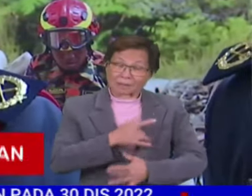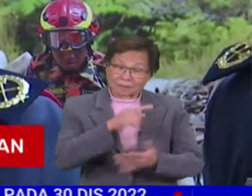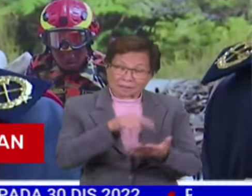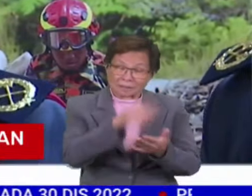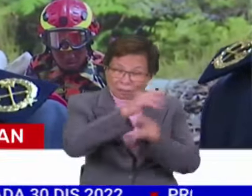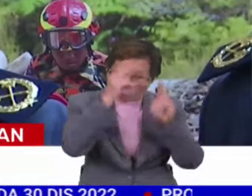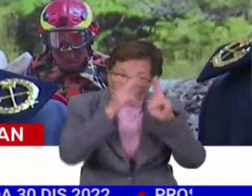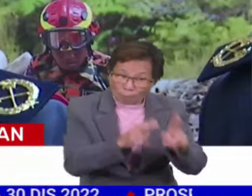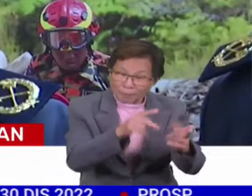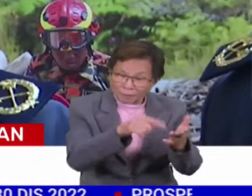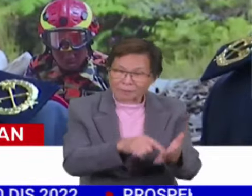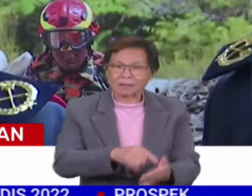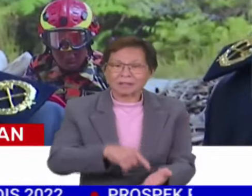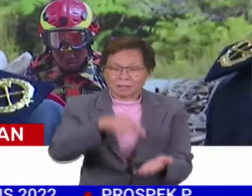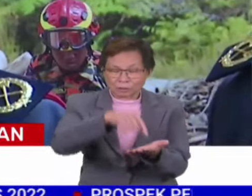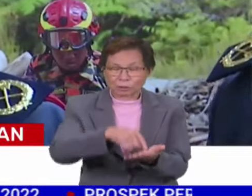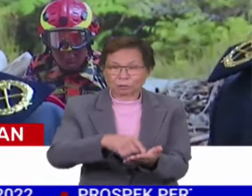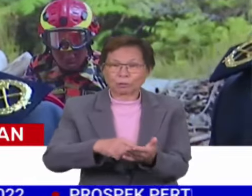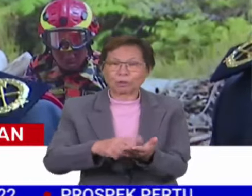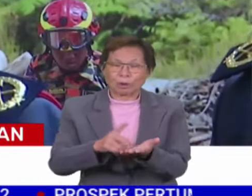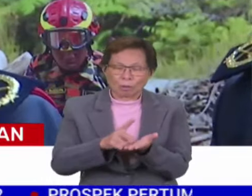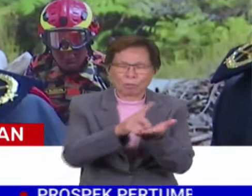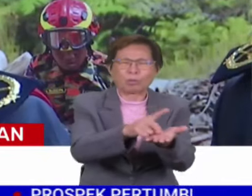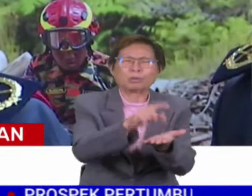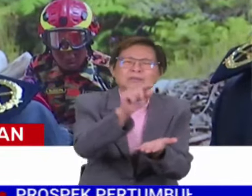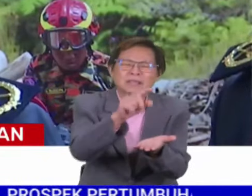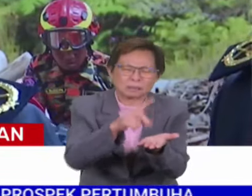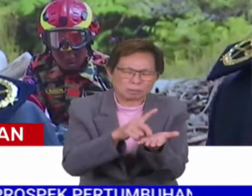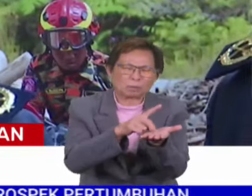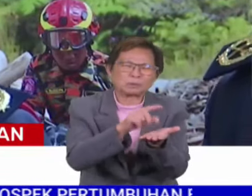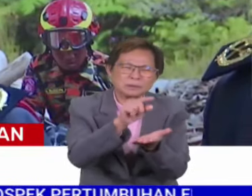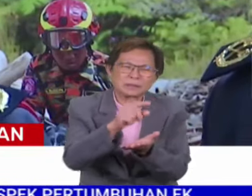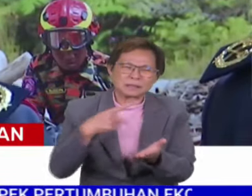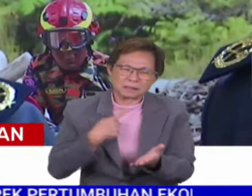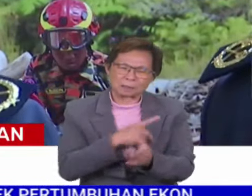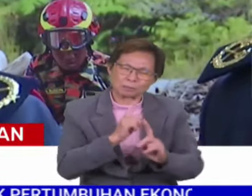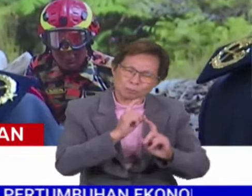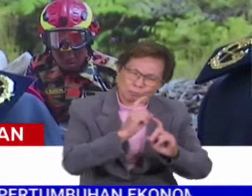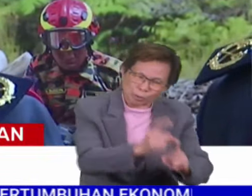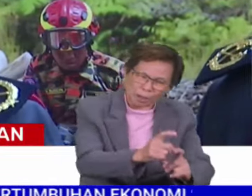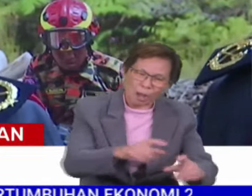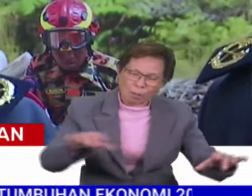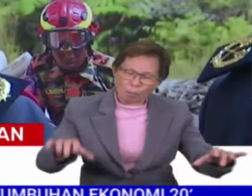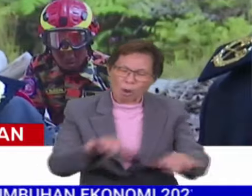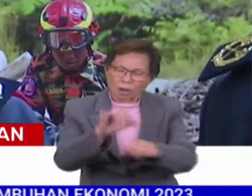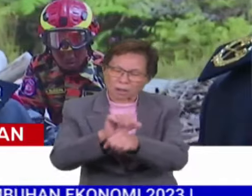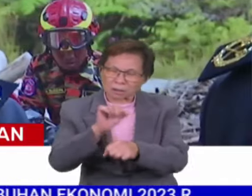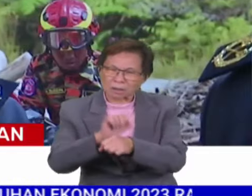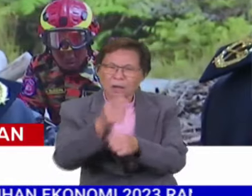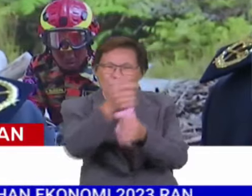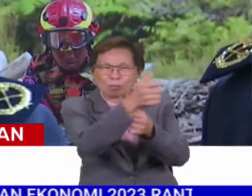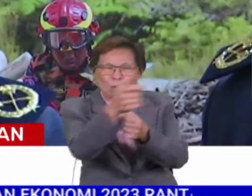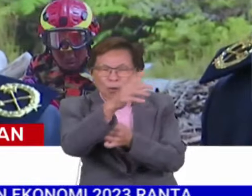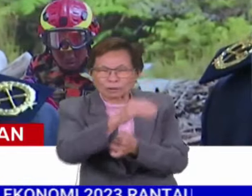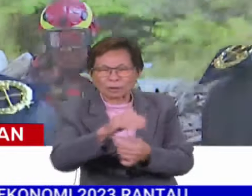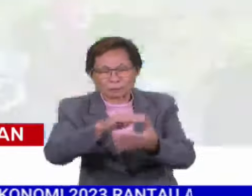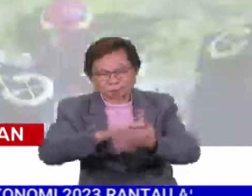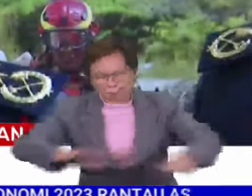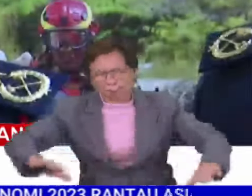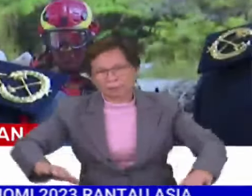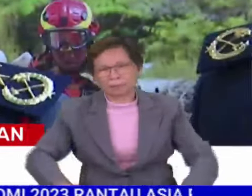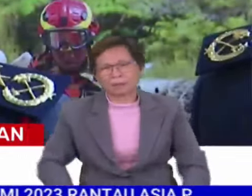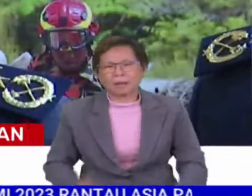ini merupakan satu sumbangan kecil yang boleh kita beri di dalam kita melaksanakan tugas kebombaan dan juga